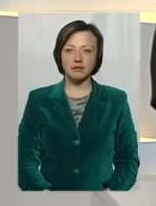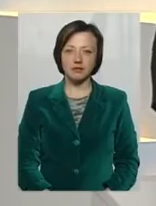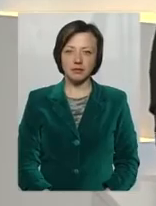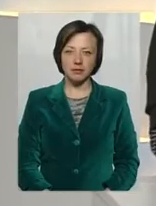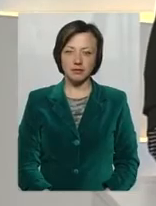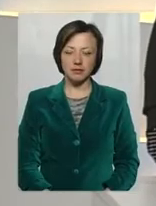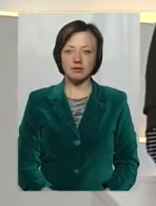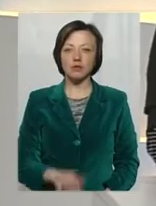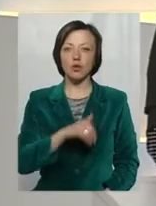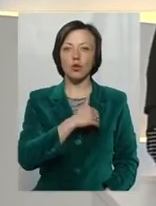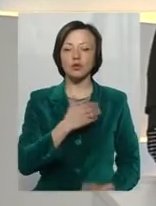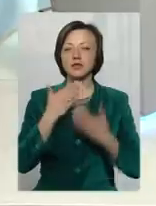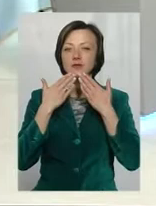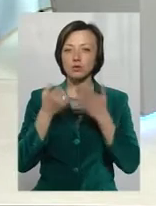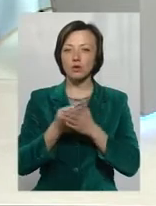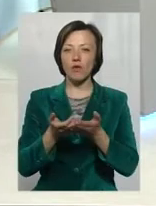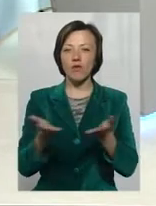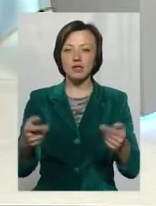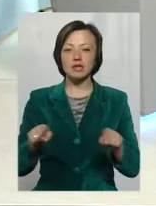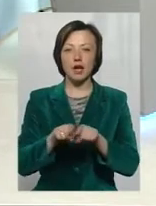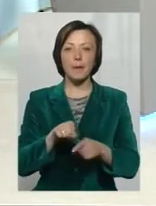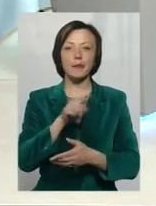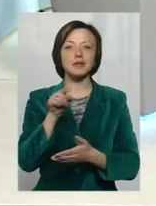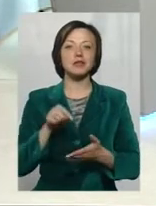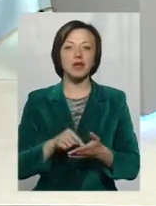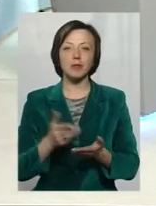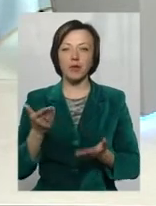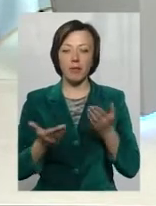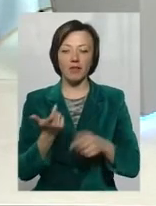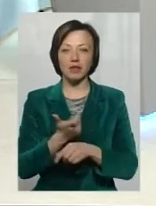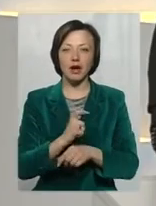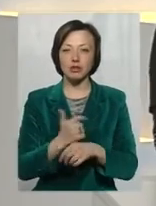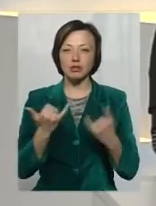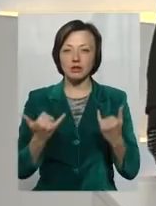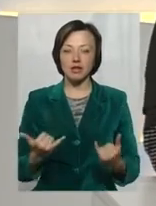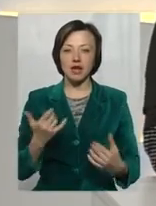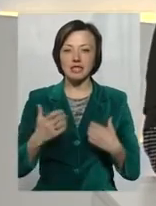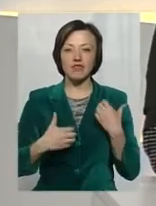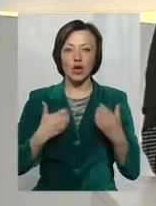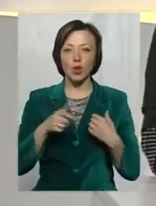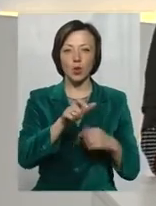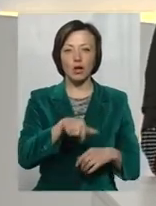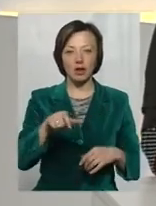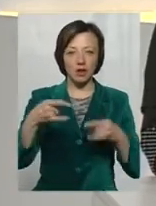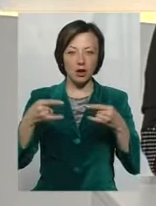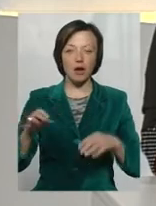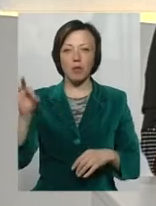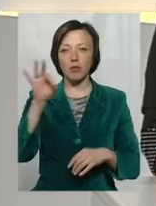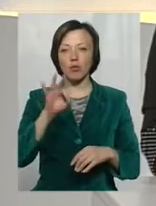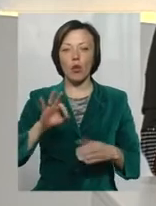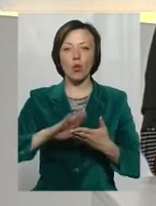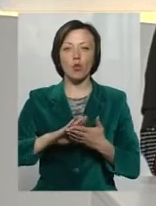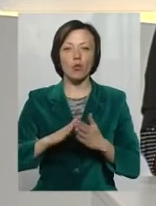А хочу звернутися до вас ще з таким питанням, яке, напевно, найбільше зараз хвилює наших телеглядачів. Це про